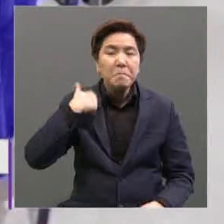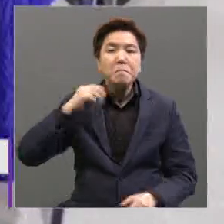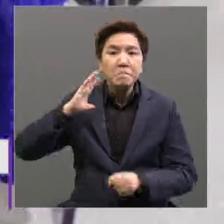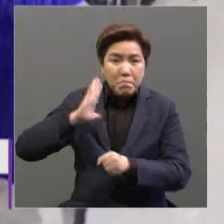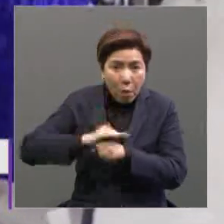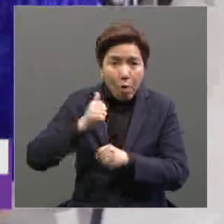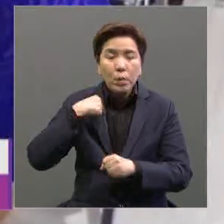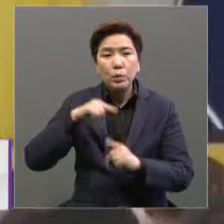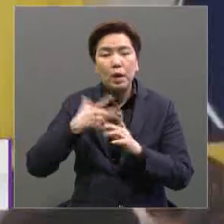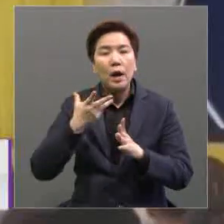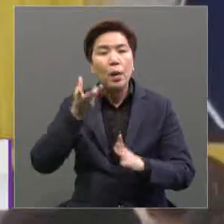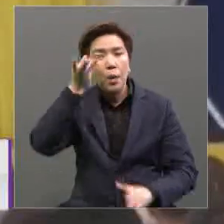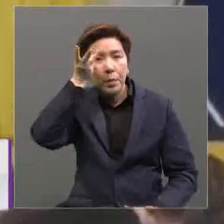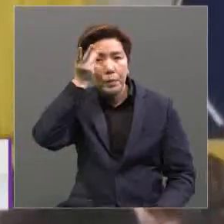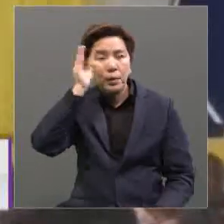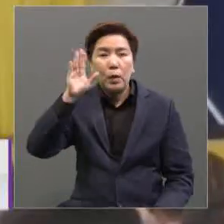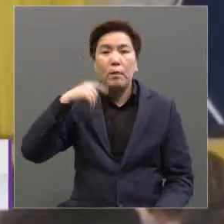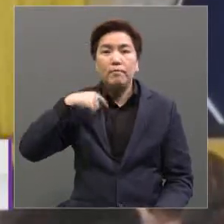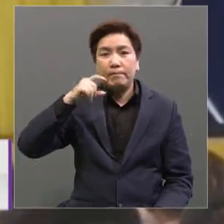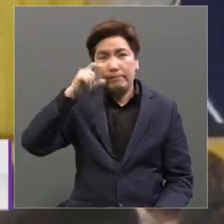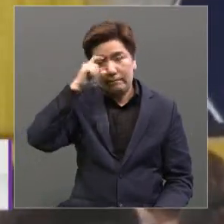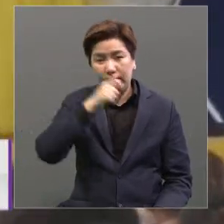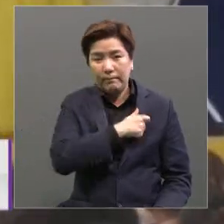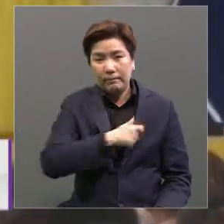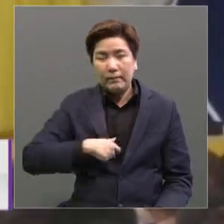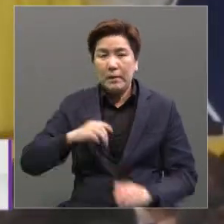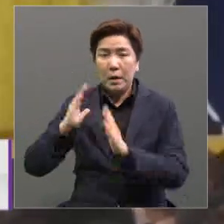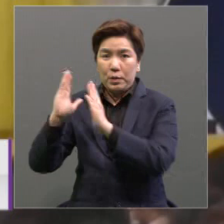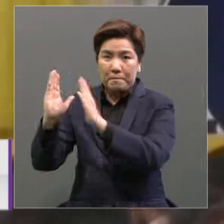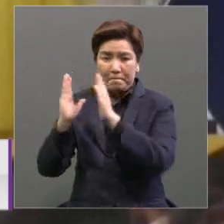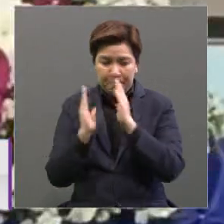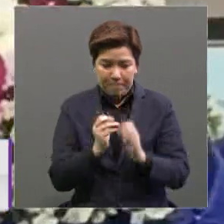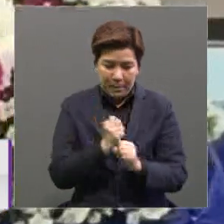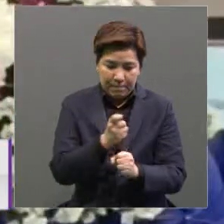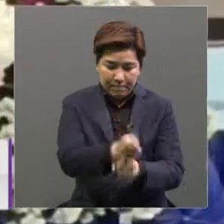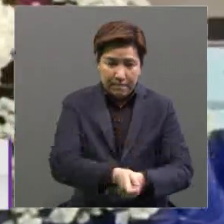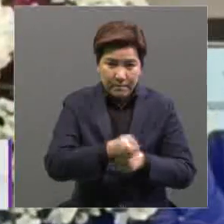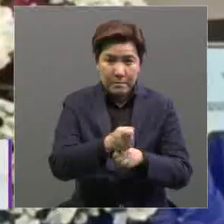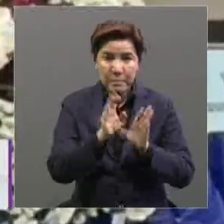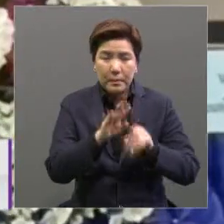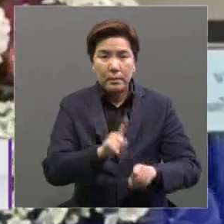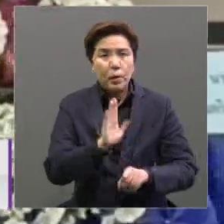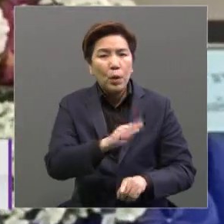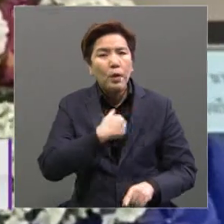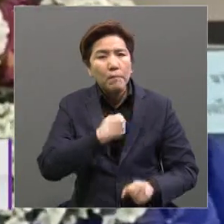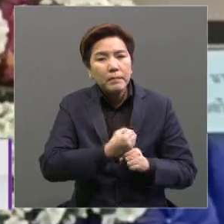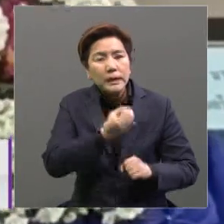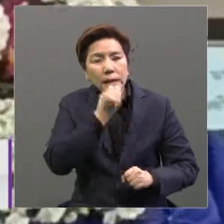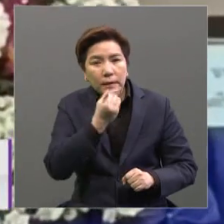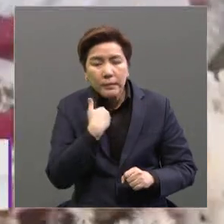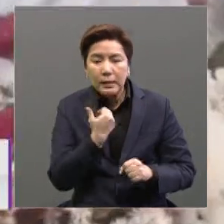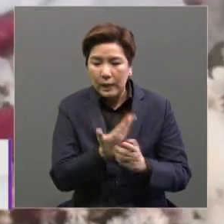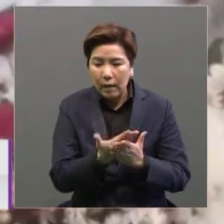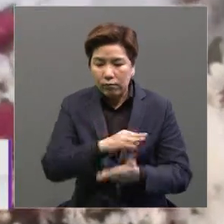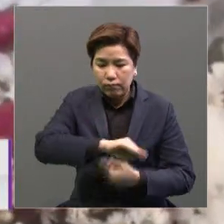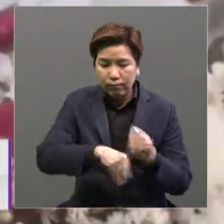พอส่งเสริมการน้อมนำแนวทางพระราชดำริโคกหนองนาโมเดลมาใช้ซึ่งจะทำให้ทุกคนมีข้าวกินมีงานท